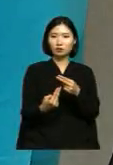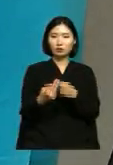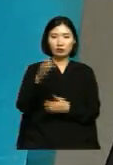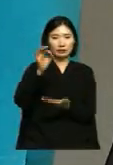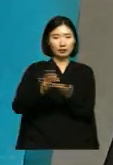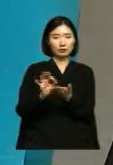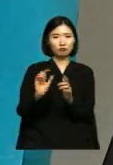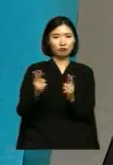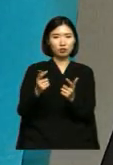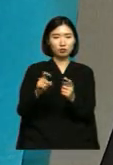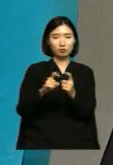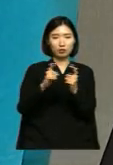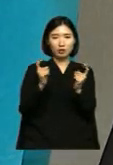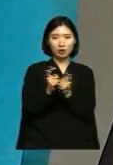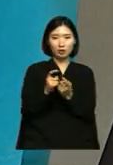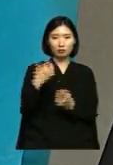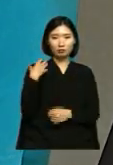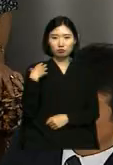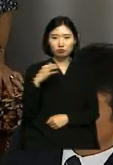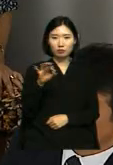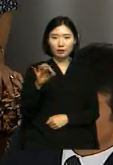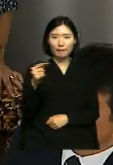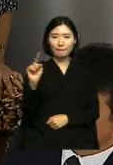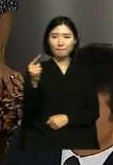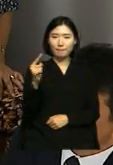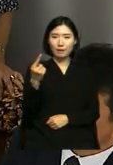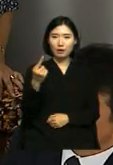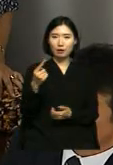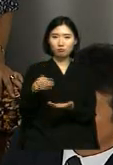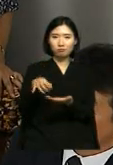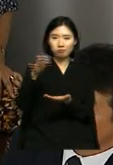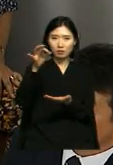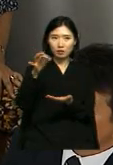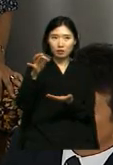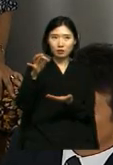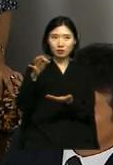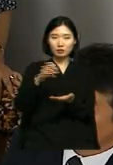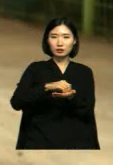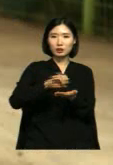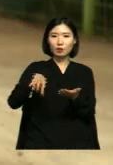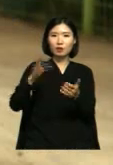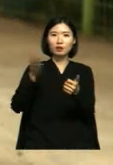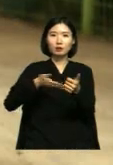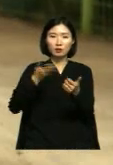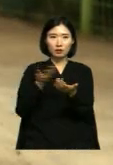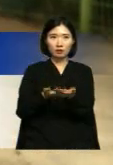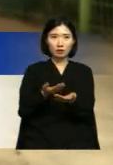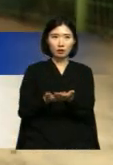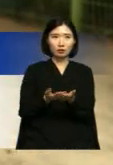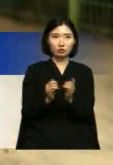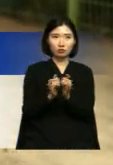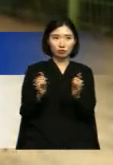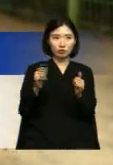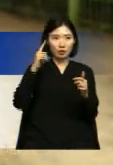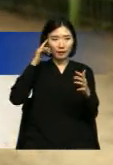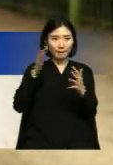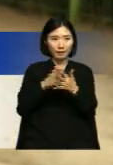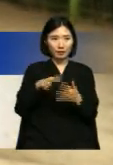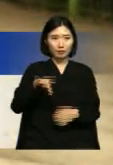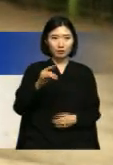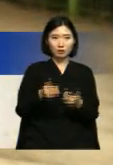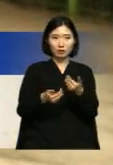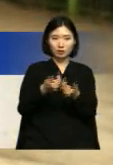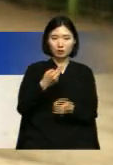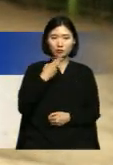않고 자부담 100여 만 원도 크다며 사업구역 제외를 요구합니다. 주민 합의가 우선입니다. 마찰